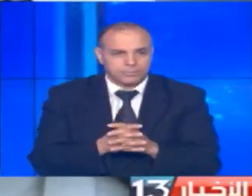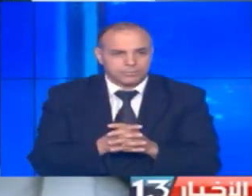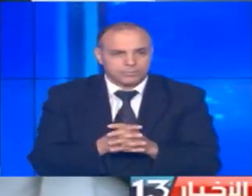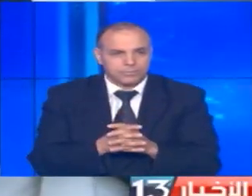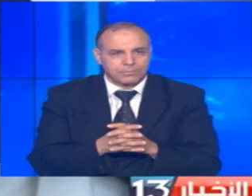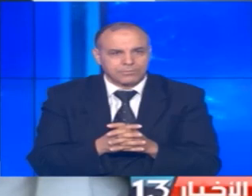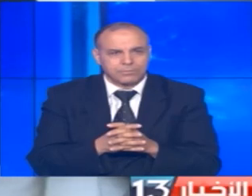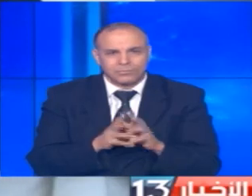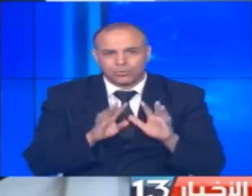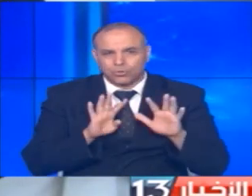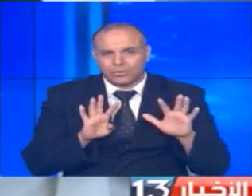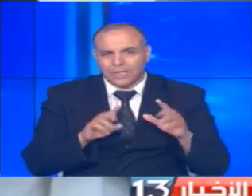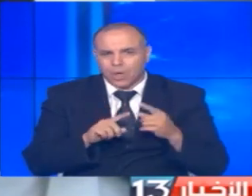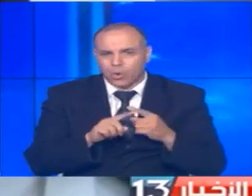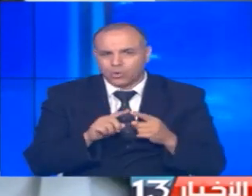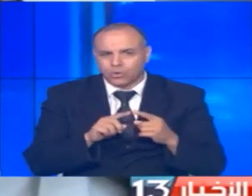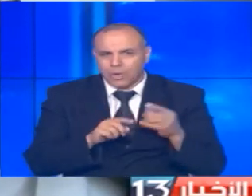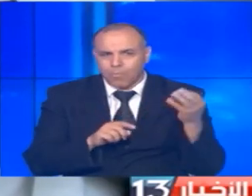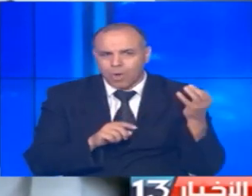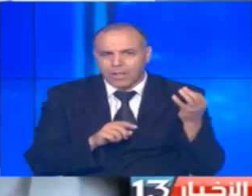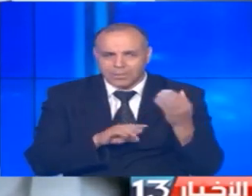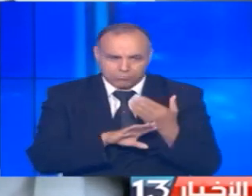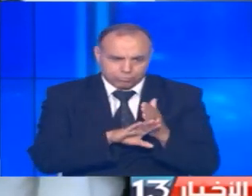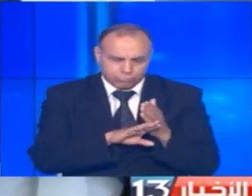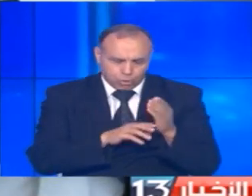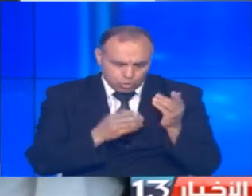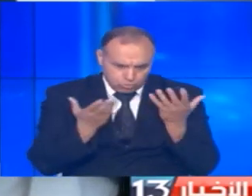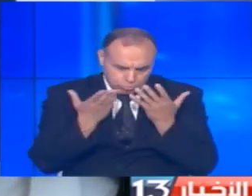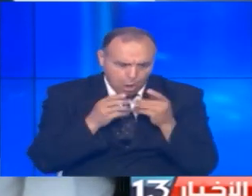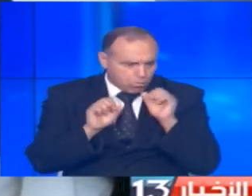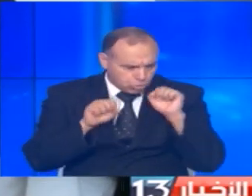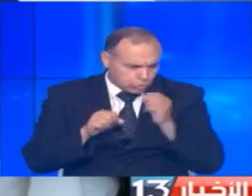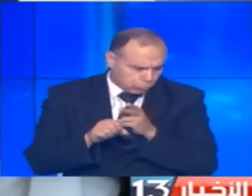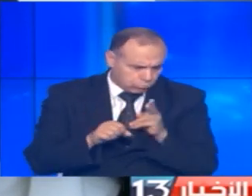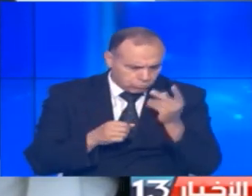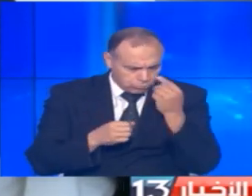ادمي. ناوي تكمل قرايتك بالطبيعه؟ اي بالطبيعه.